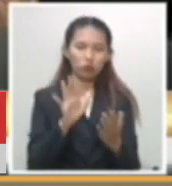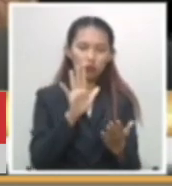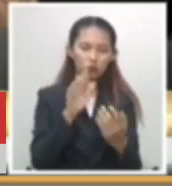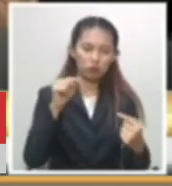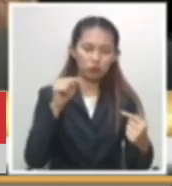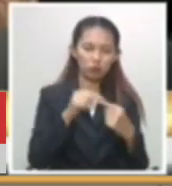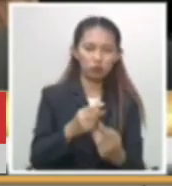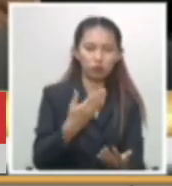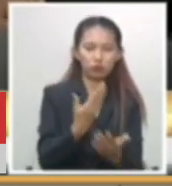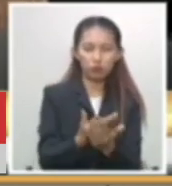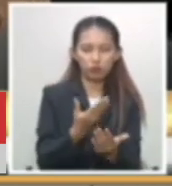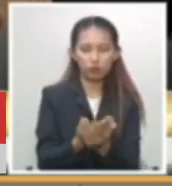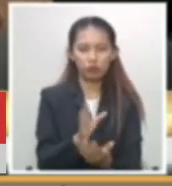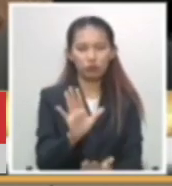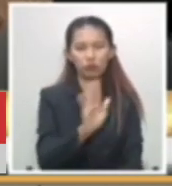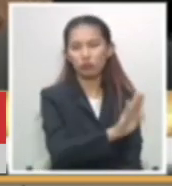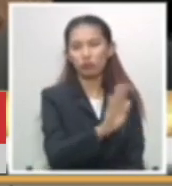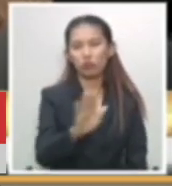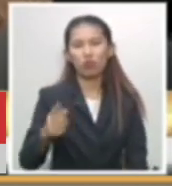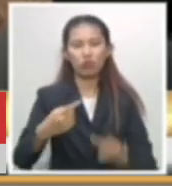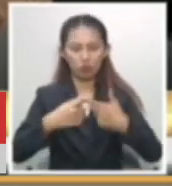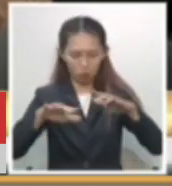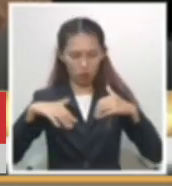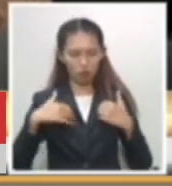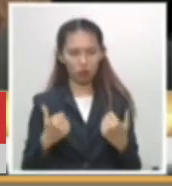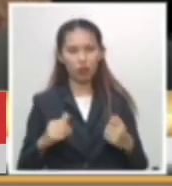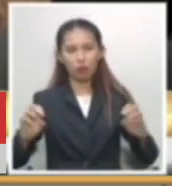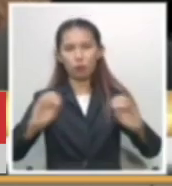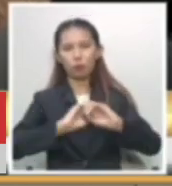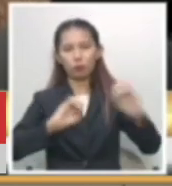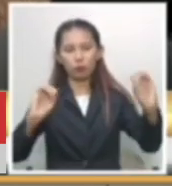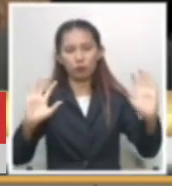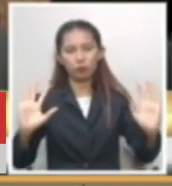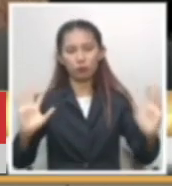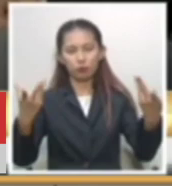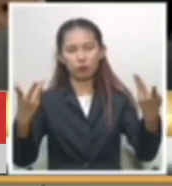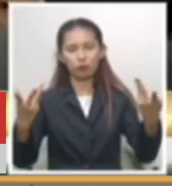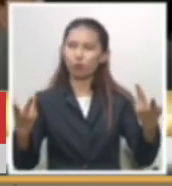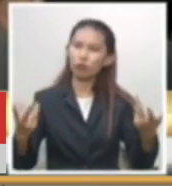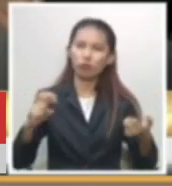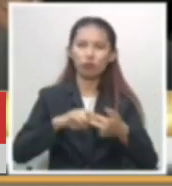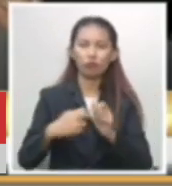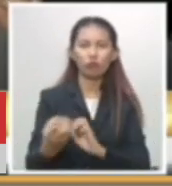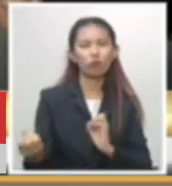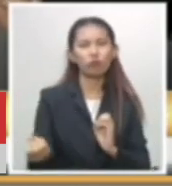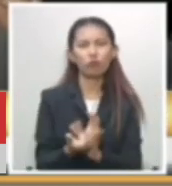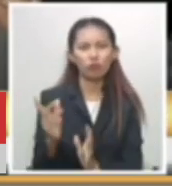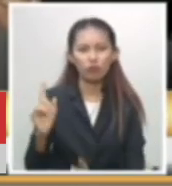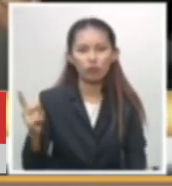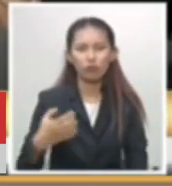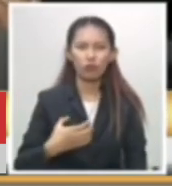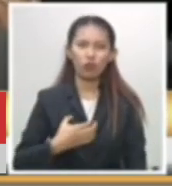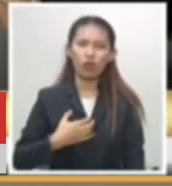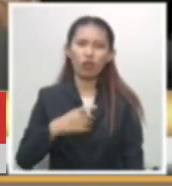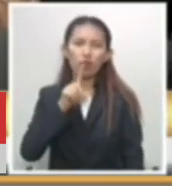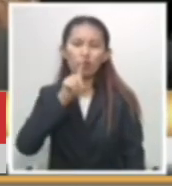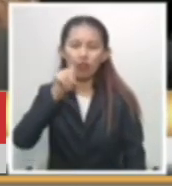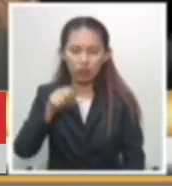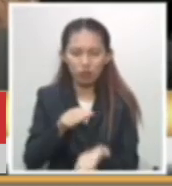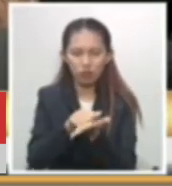มีปศุสัตว์วันนี้ไม่มีครับเกิดอะไรขึ้นสำหรับบริการของรัฐผมฝากท่านประธานไ